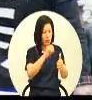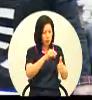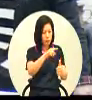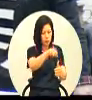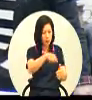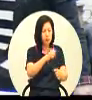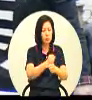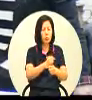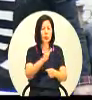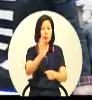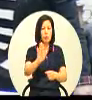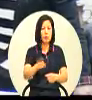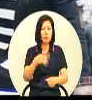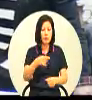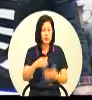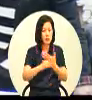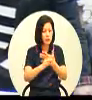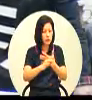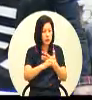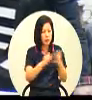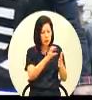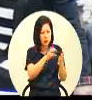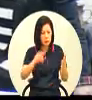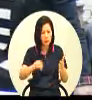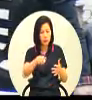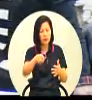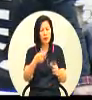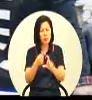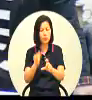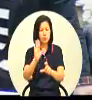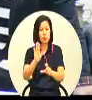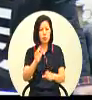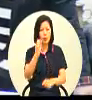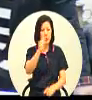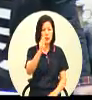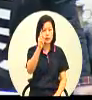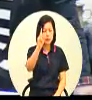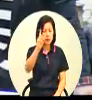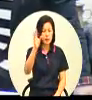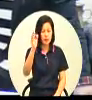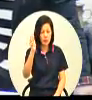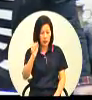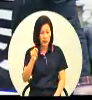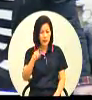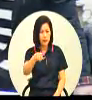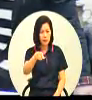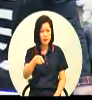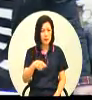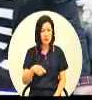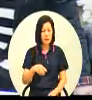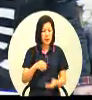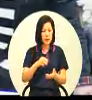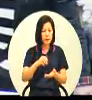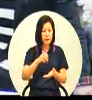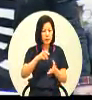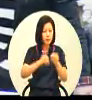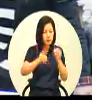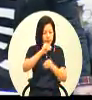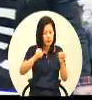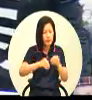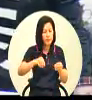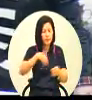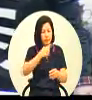路段要来做一个示范区，要来用这个 SBS 的热可塑性的弹性体来作为一